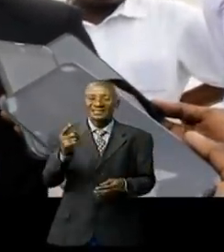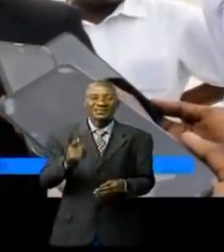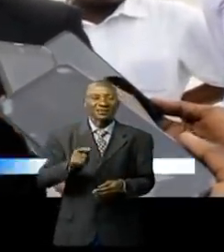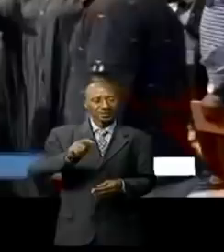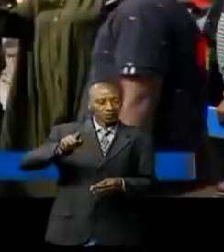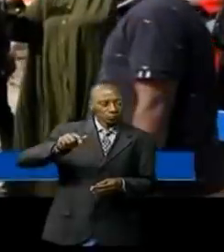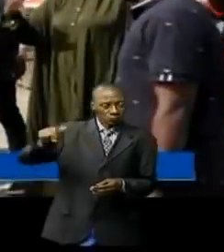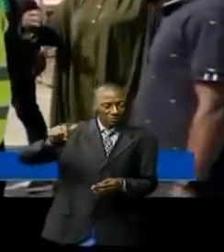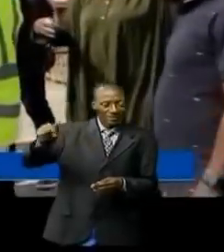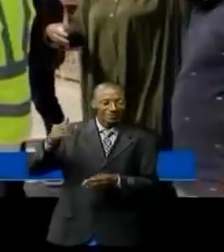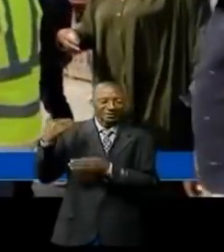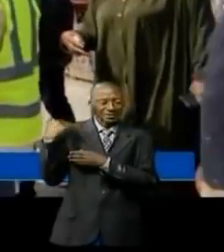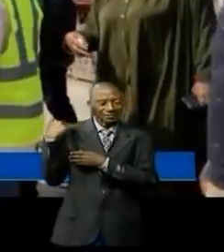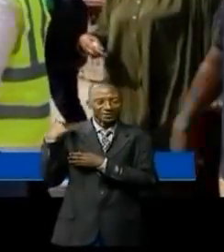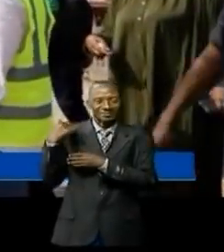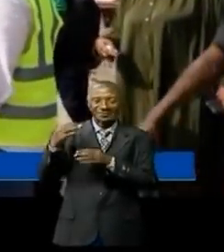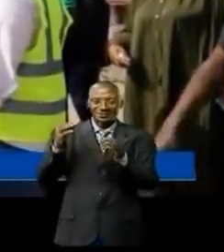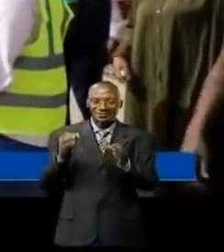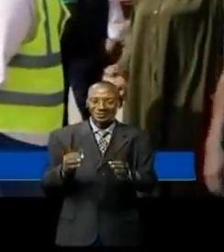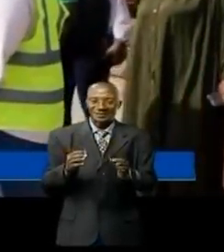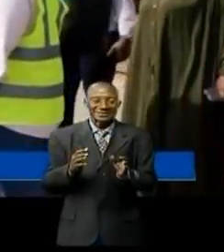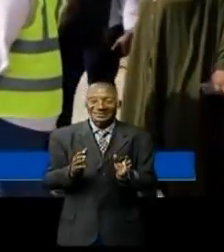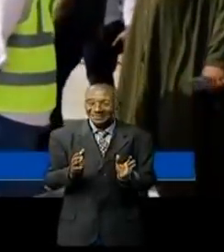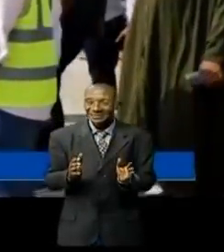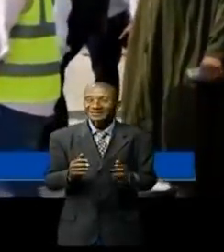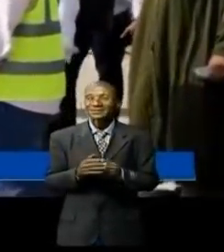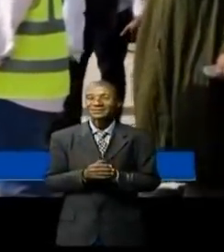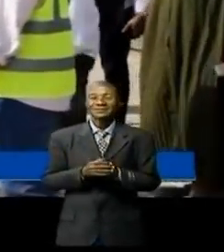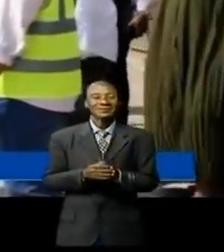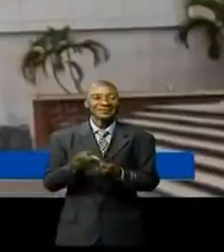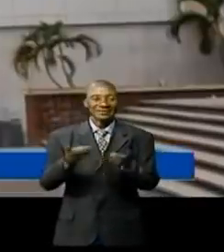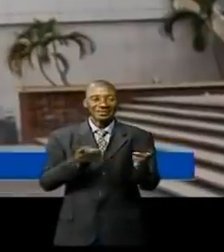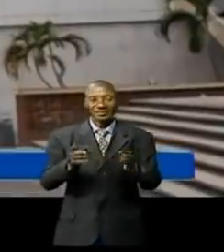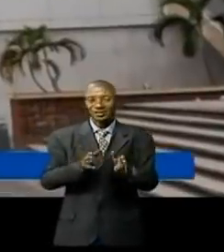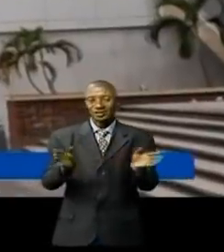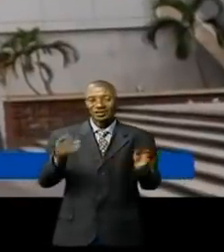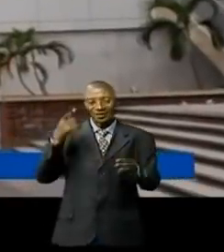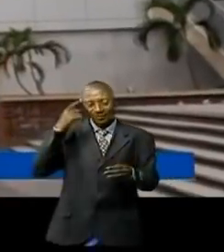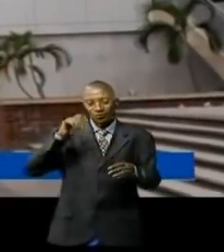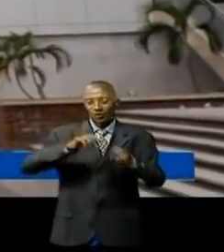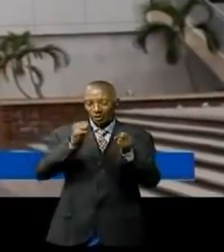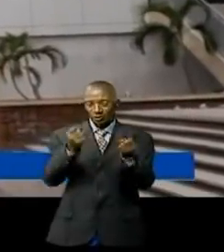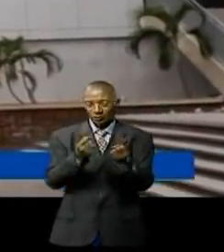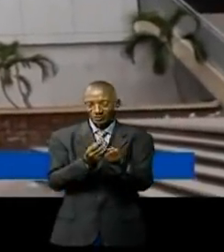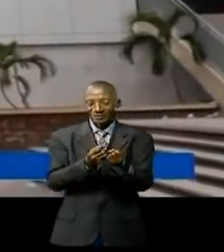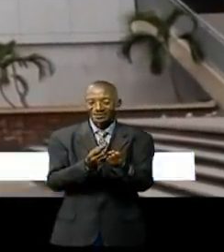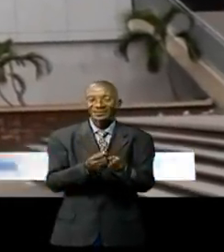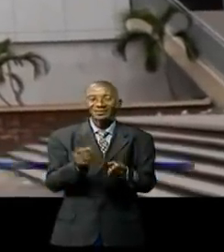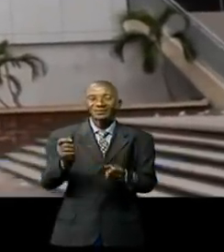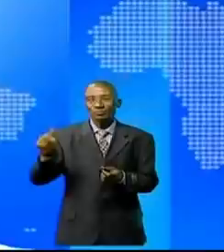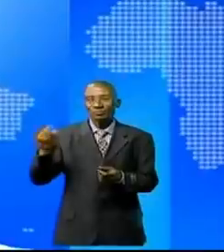la poste. Rien n'a été vendu, comme l'a si bien dit le directeur général de la SCPT, Didier Moussété.